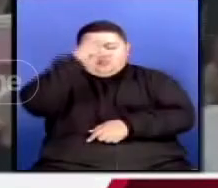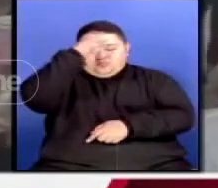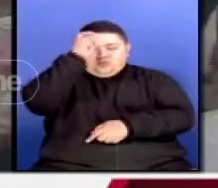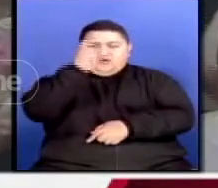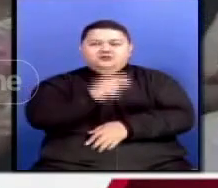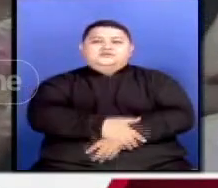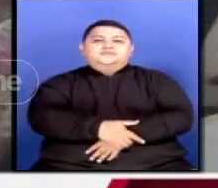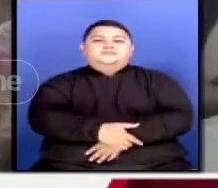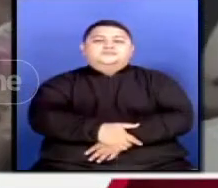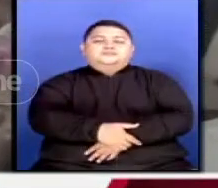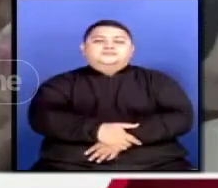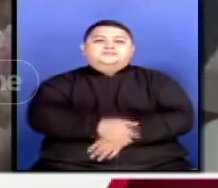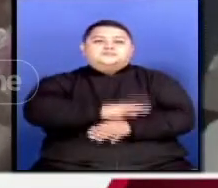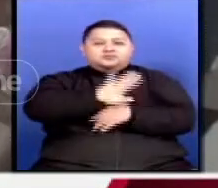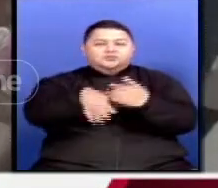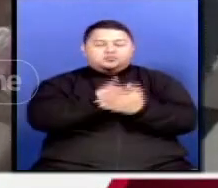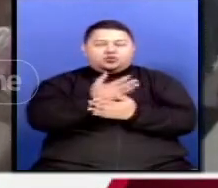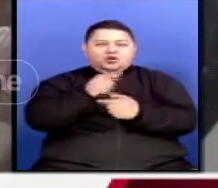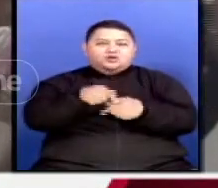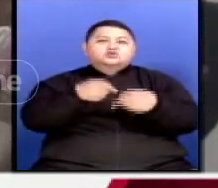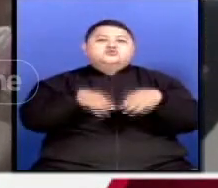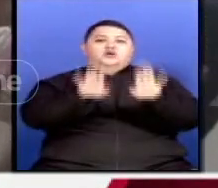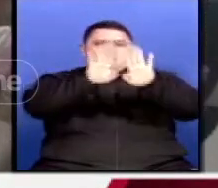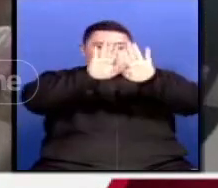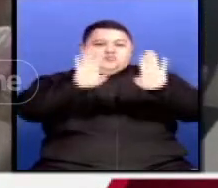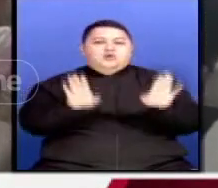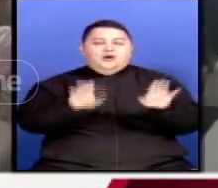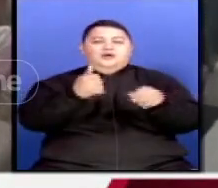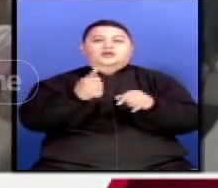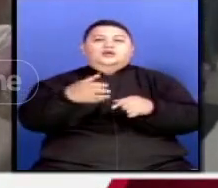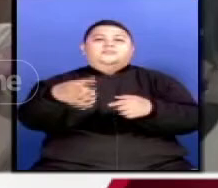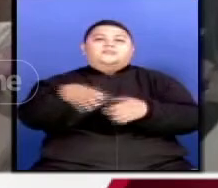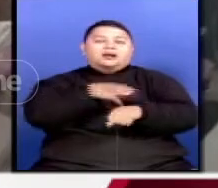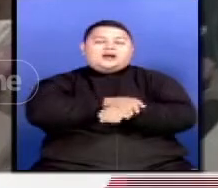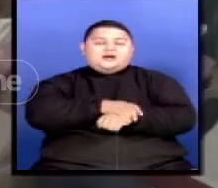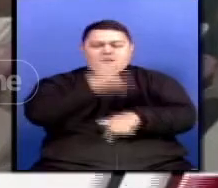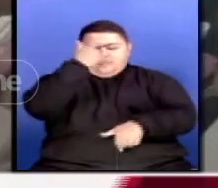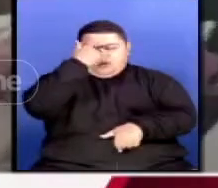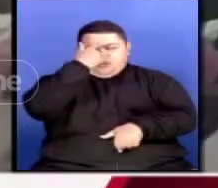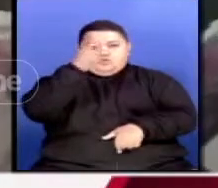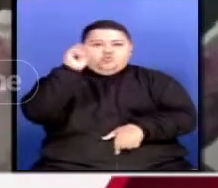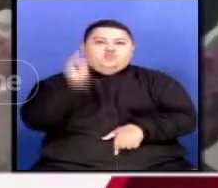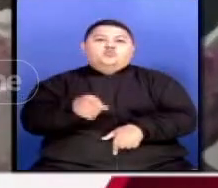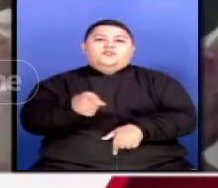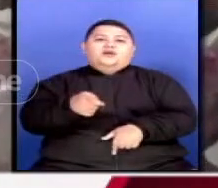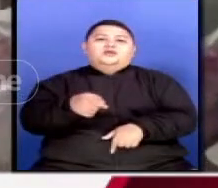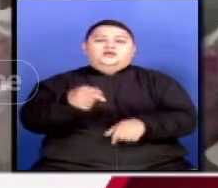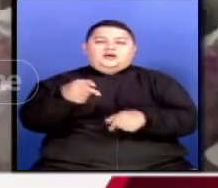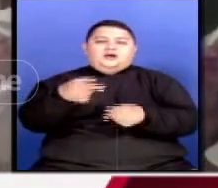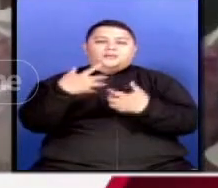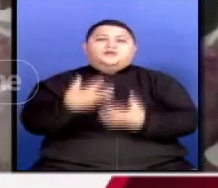Semoga semuanya ini bisa terungkap dan bisa menjerat pelaku dengan hukuman seberat-beratnya sesuai dengan